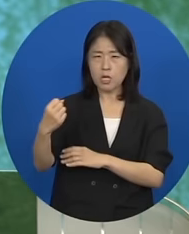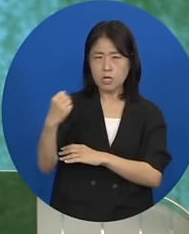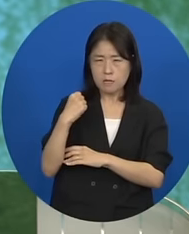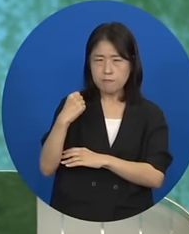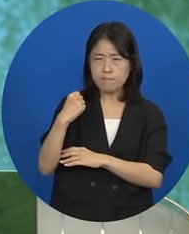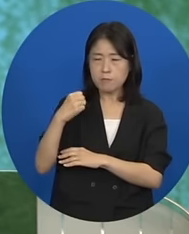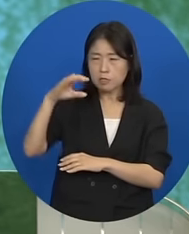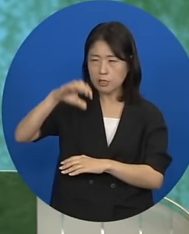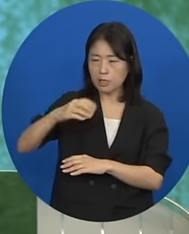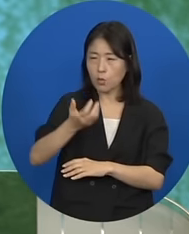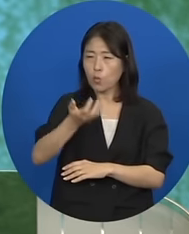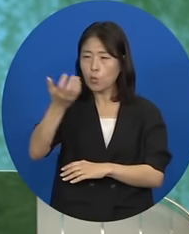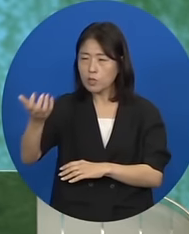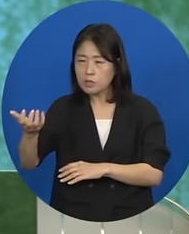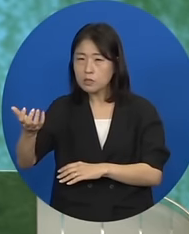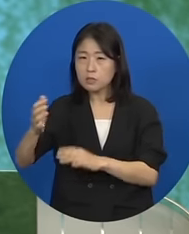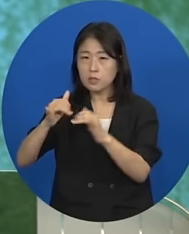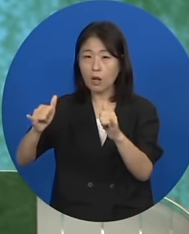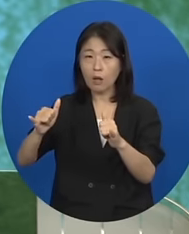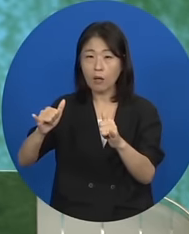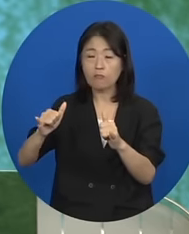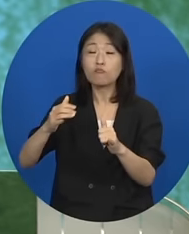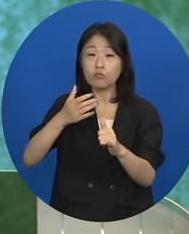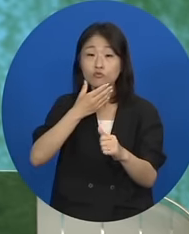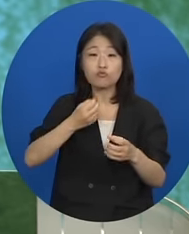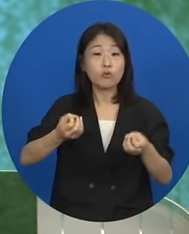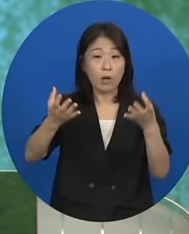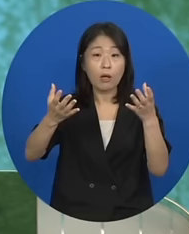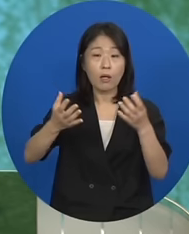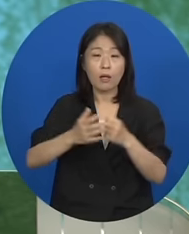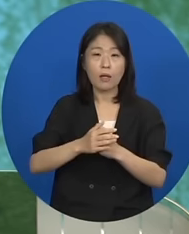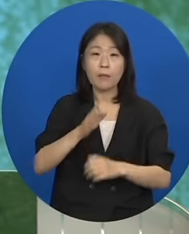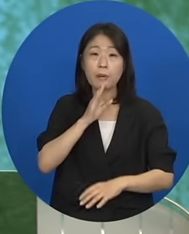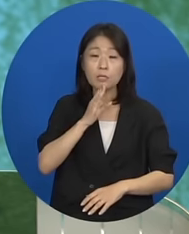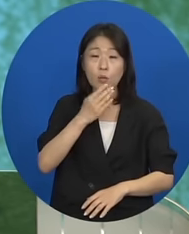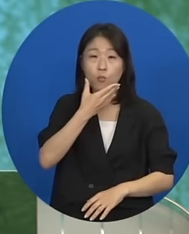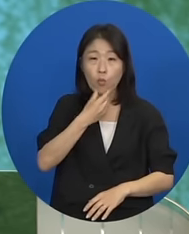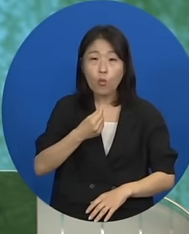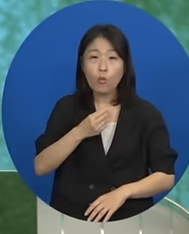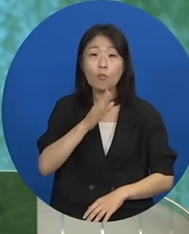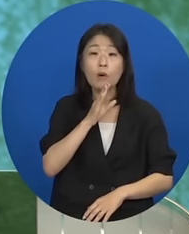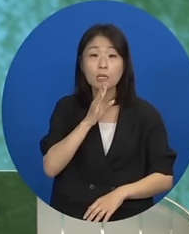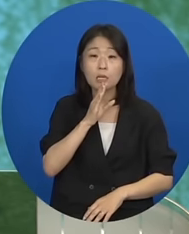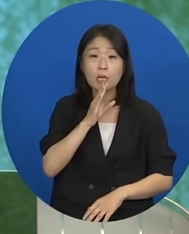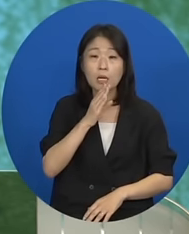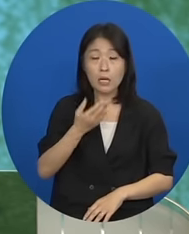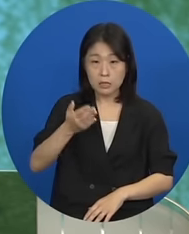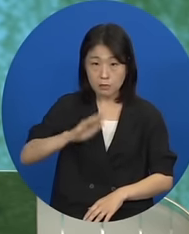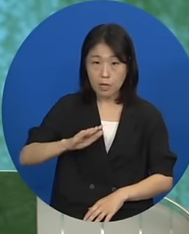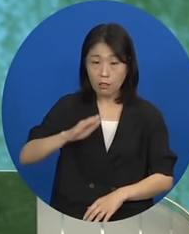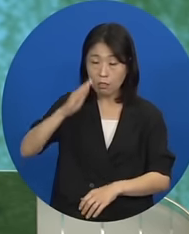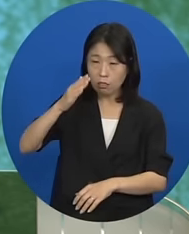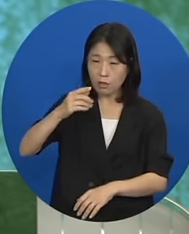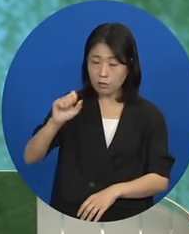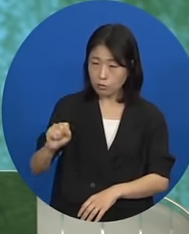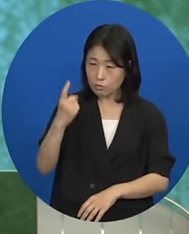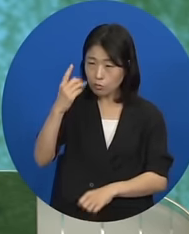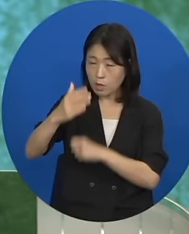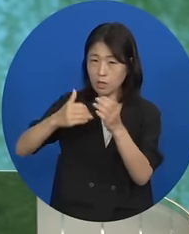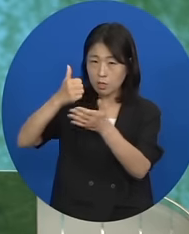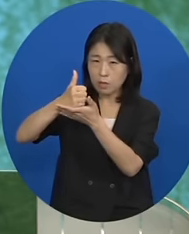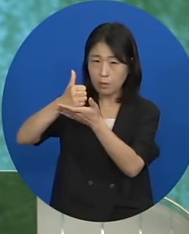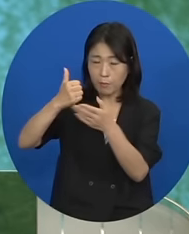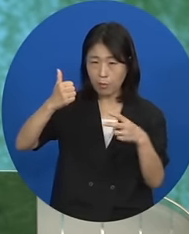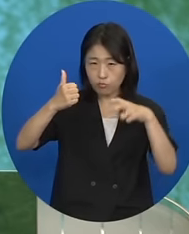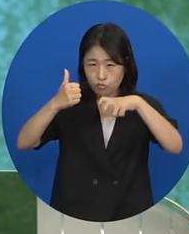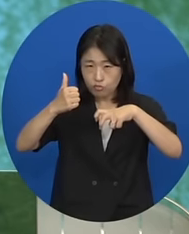계실 거예요 역시 축하를 드립니다 하나님의 복받은 자 있죠 그래서 하나님께 더 무릎꿇 쳤습니까 더 하나님을 사랑하게 되었고